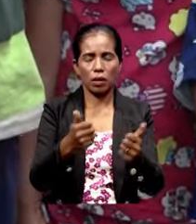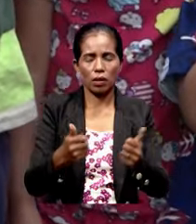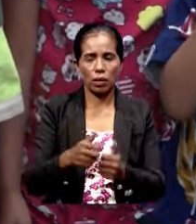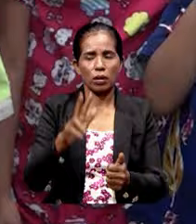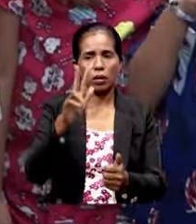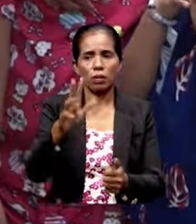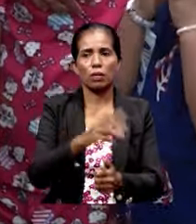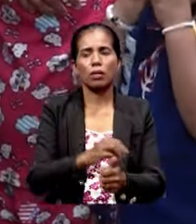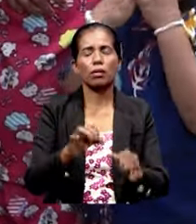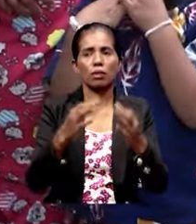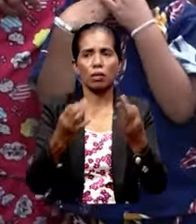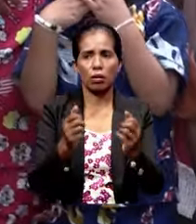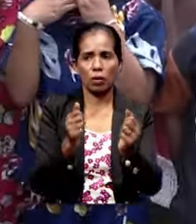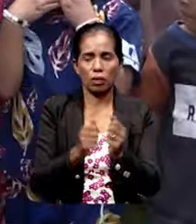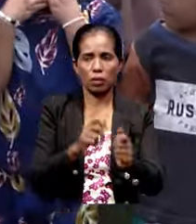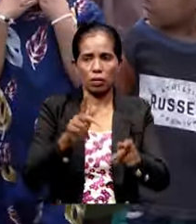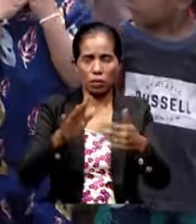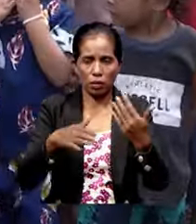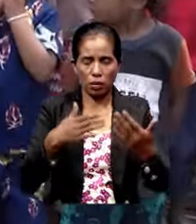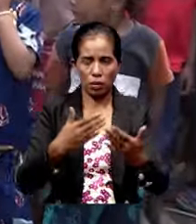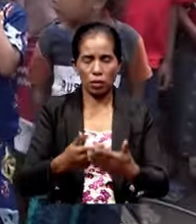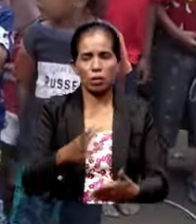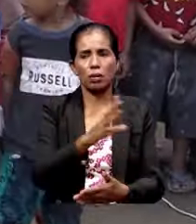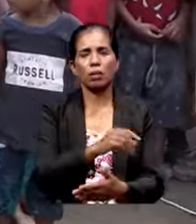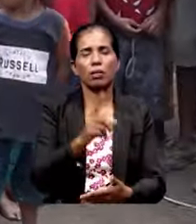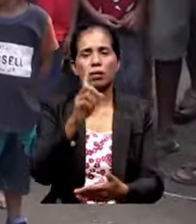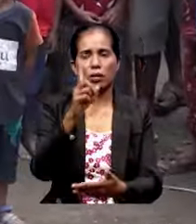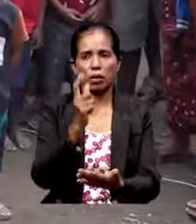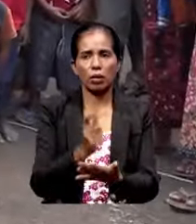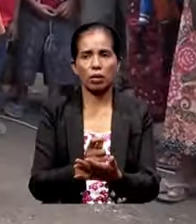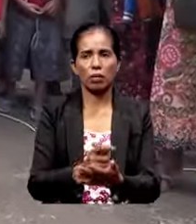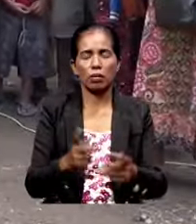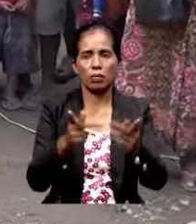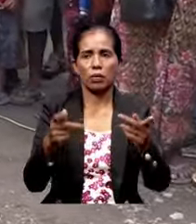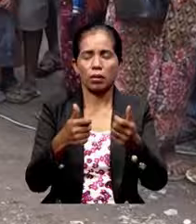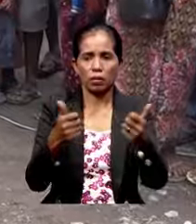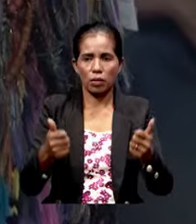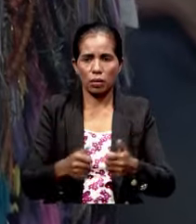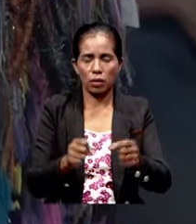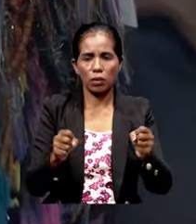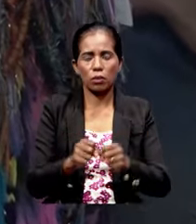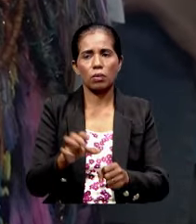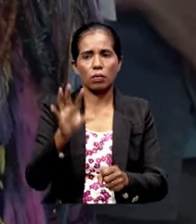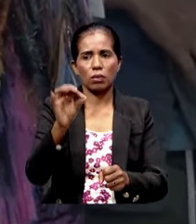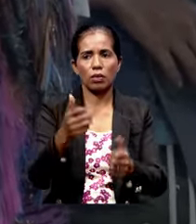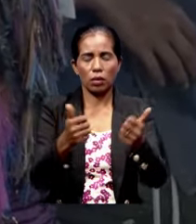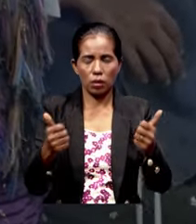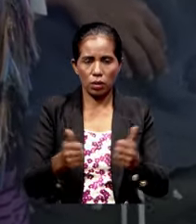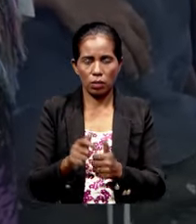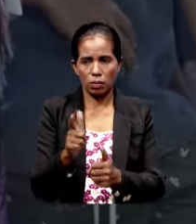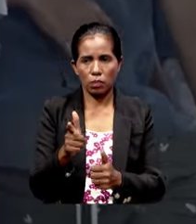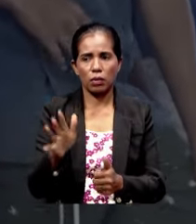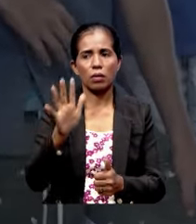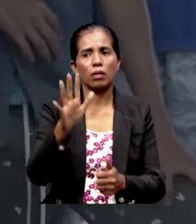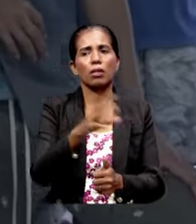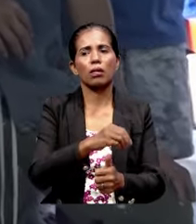makain atus tolu resin no populasaun rihun ida resin. En cuanto pos administrativo kailaku ya suku walu no aldea ruanul resin lima